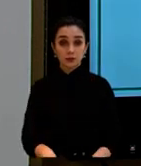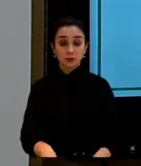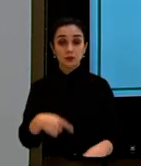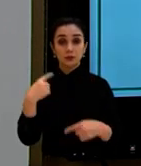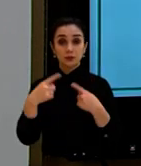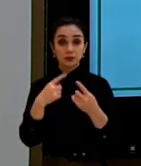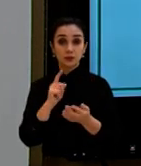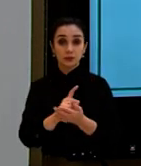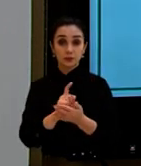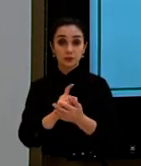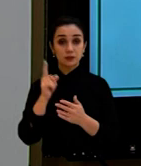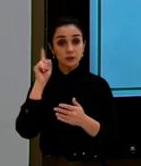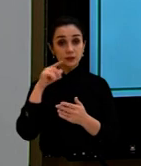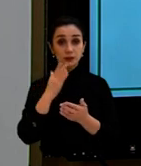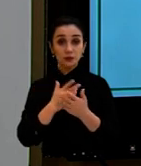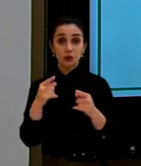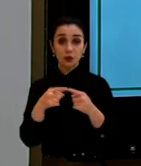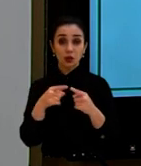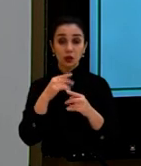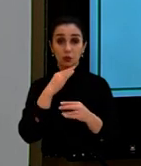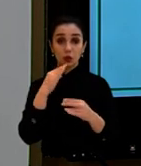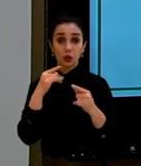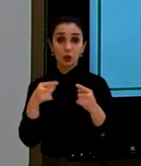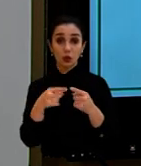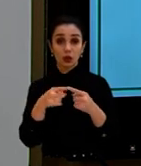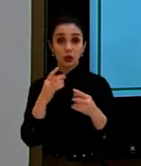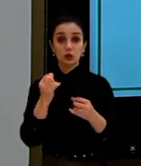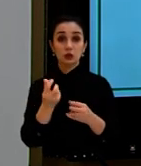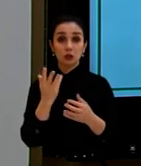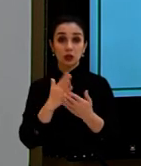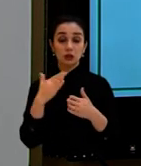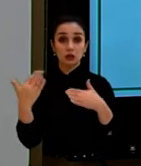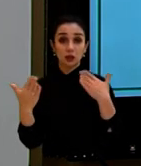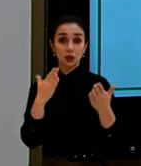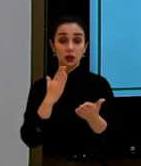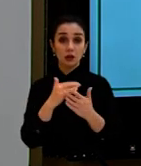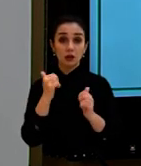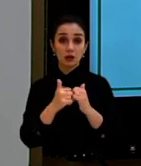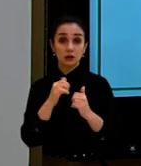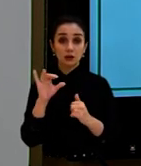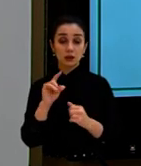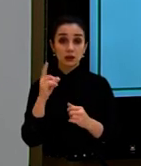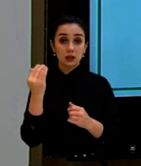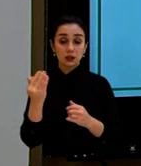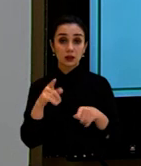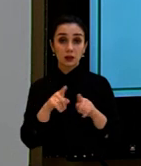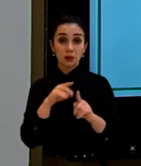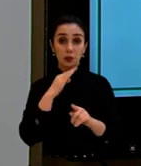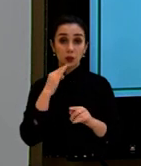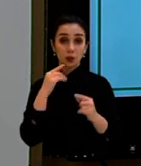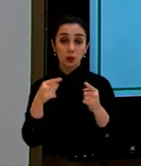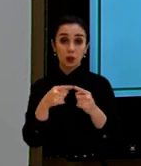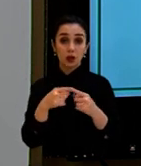Следующее задание. Известны углы правильных многоугольников. Сколько сторон имеет каждый из этих многоугольников?